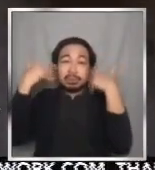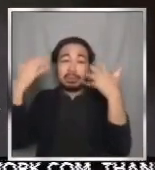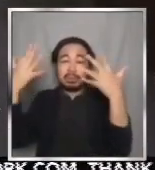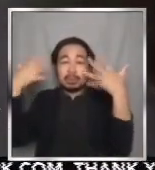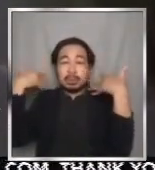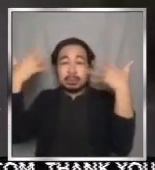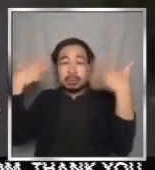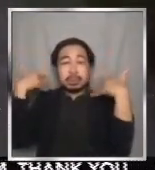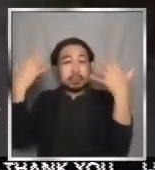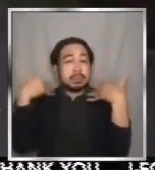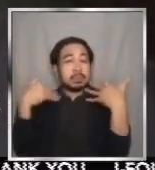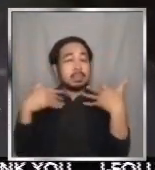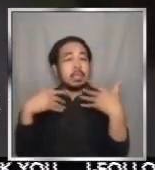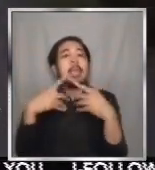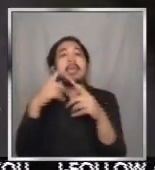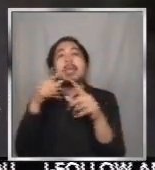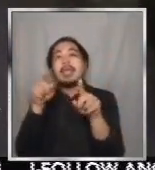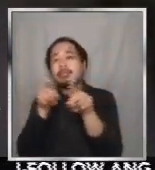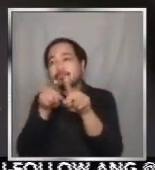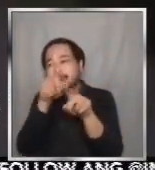Hanggang sa matinding ulan.